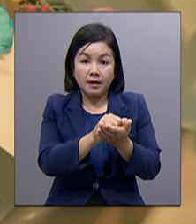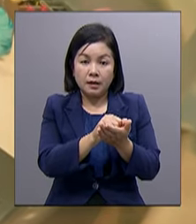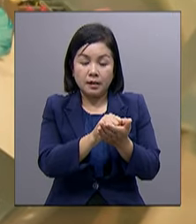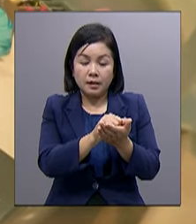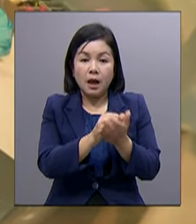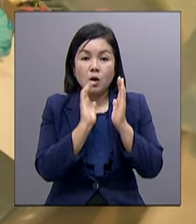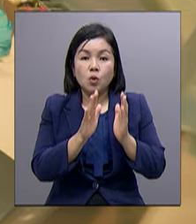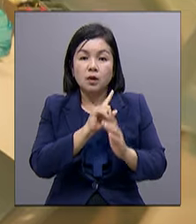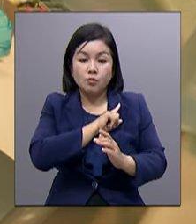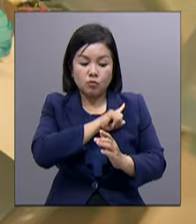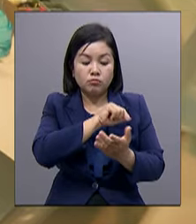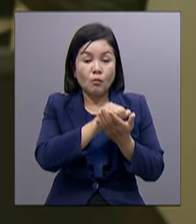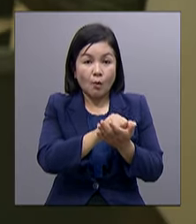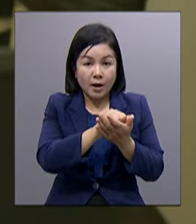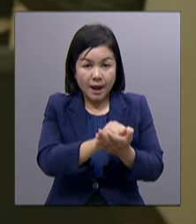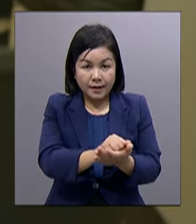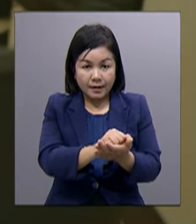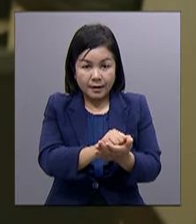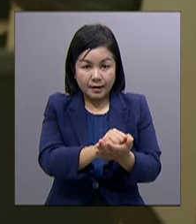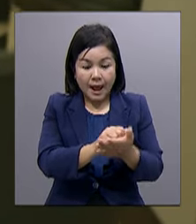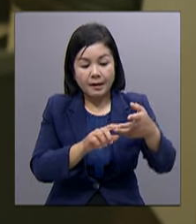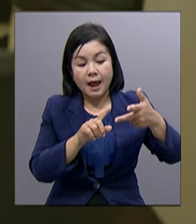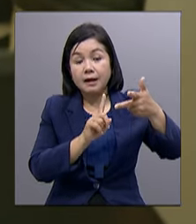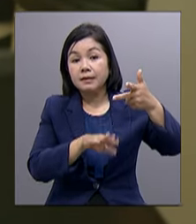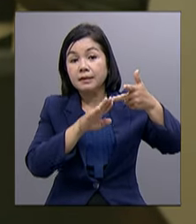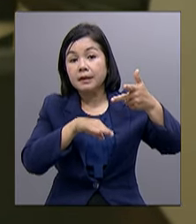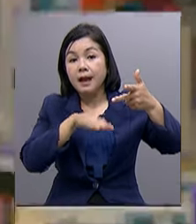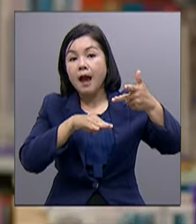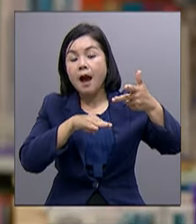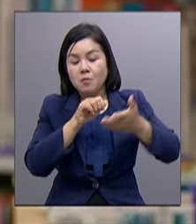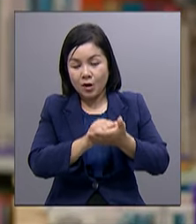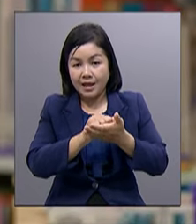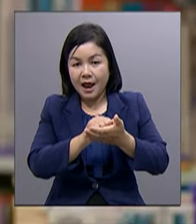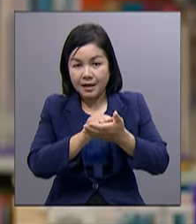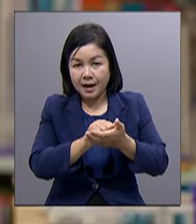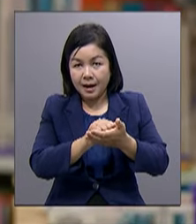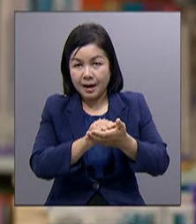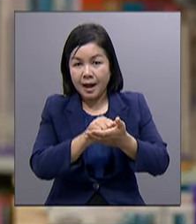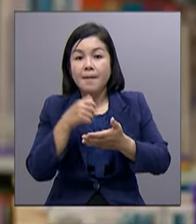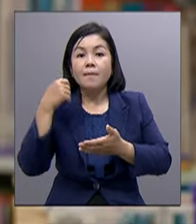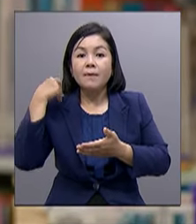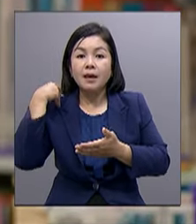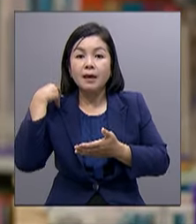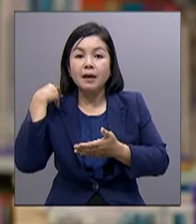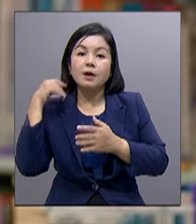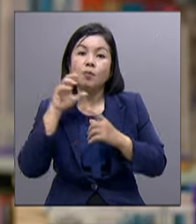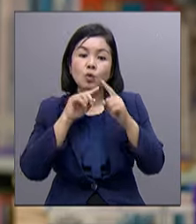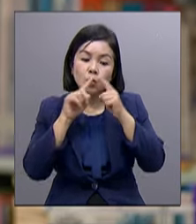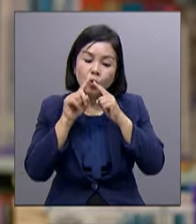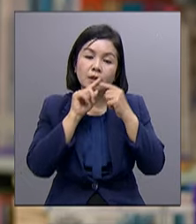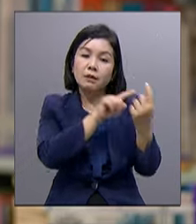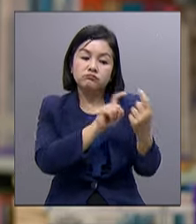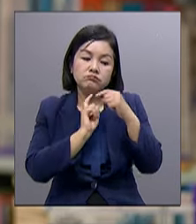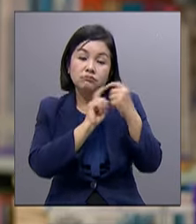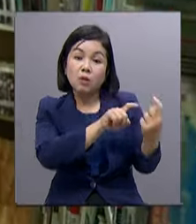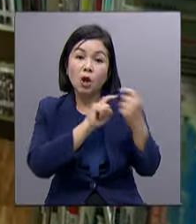บริการอยู่เป็นเคาน์เตอร์ชั้น1 นะคะอันนี้ก็คือเราจะมีการตอบคำถามมีการให้บริการยืม